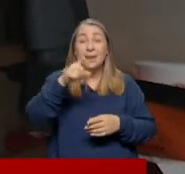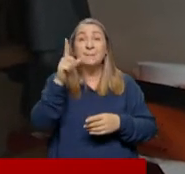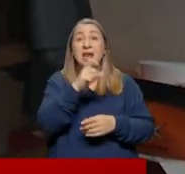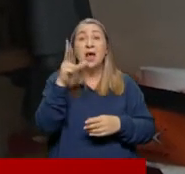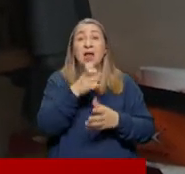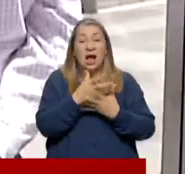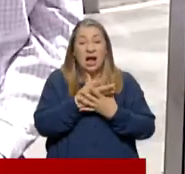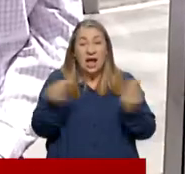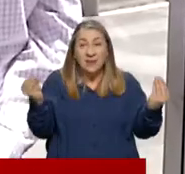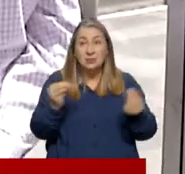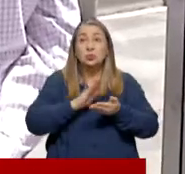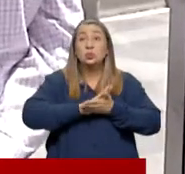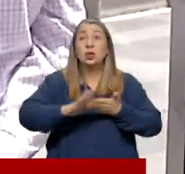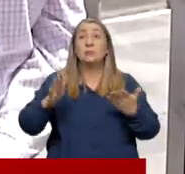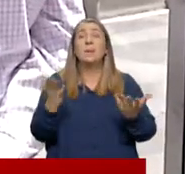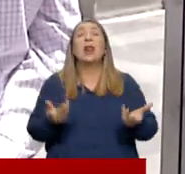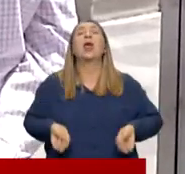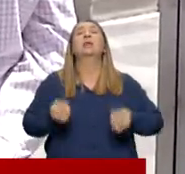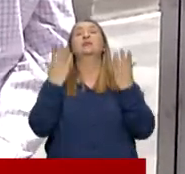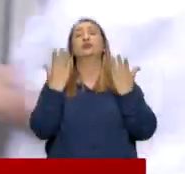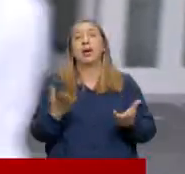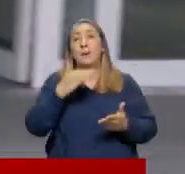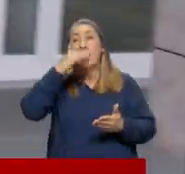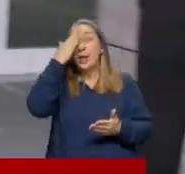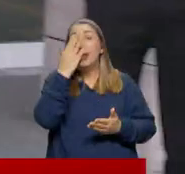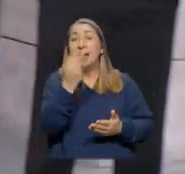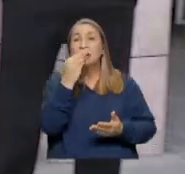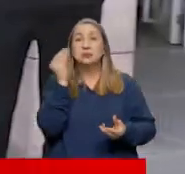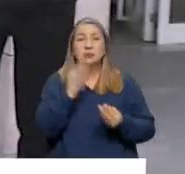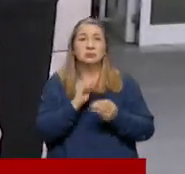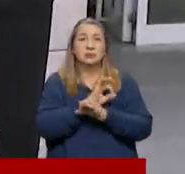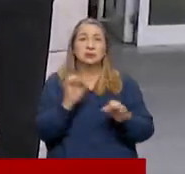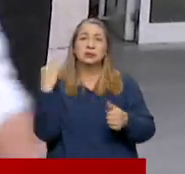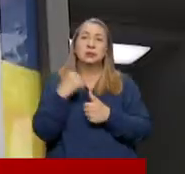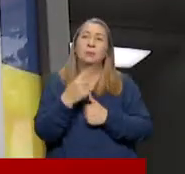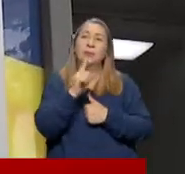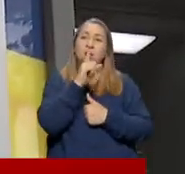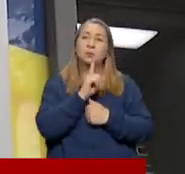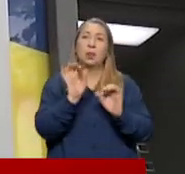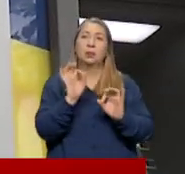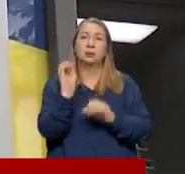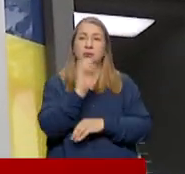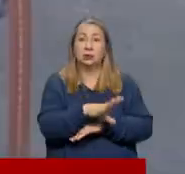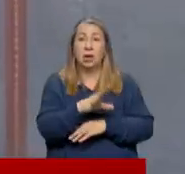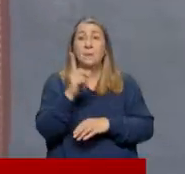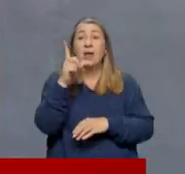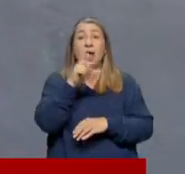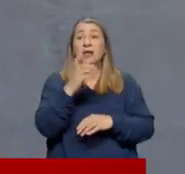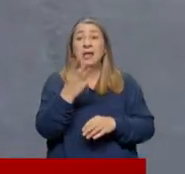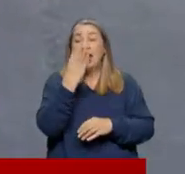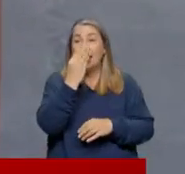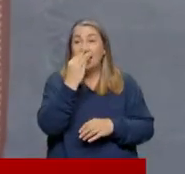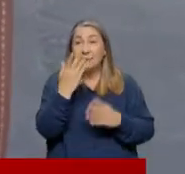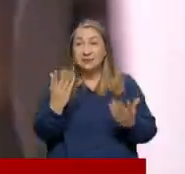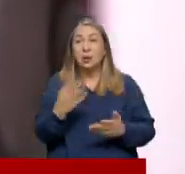aylarca kaybettiğini telafi etmeye bile yetmeyecek bayram ikramiyesi zamsız yine 1100 lira olarak yatacak aylığı da